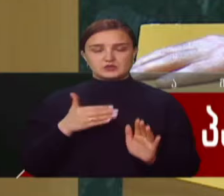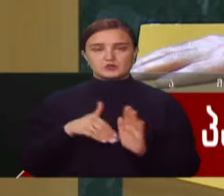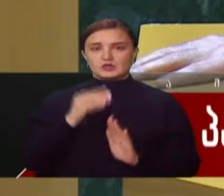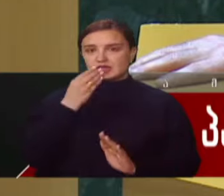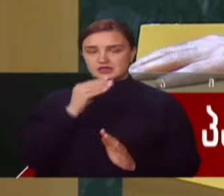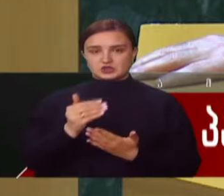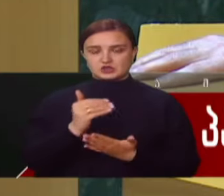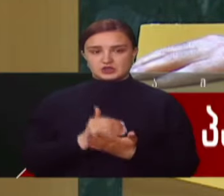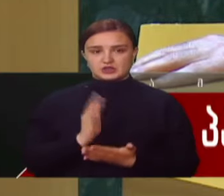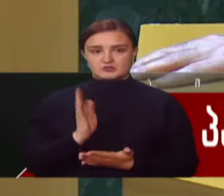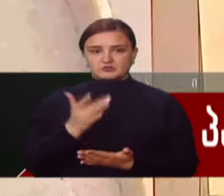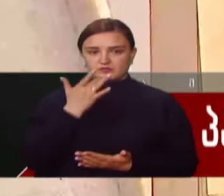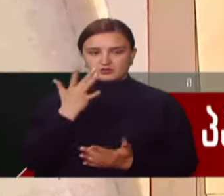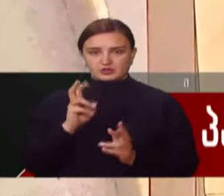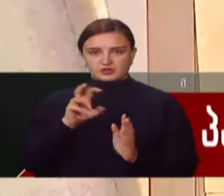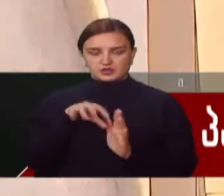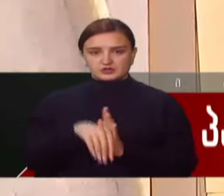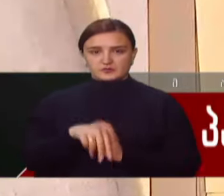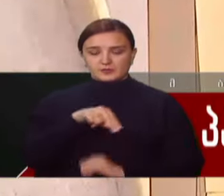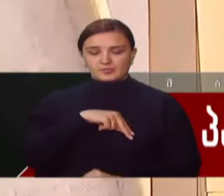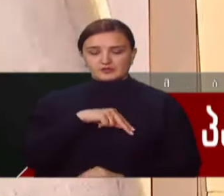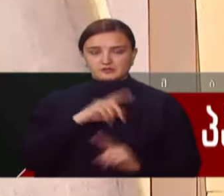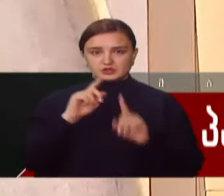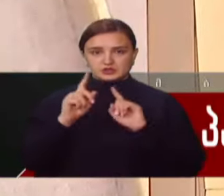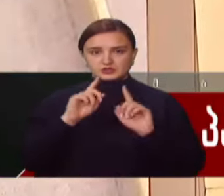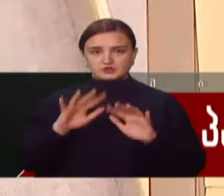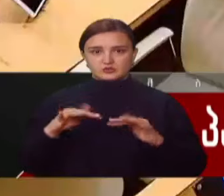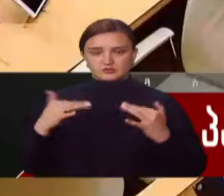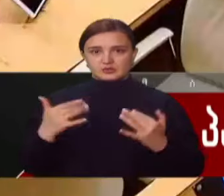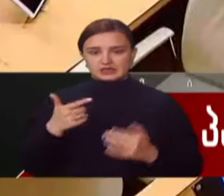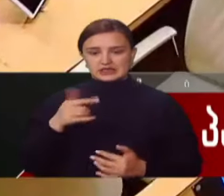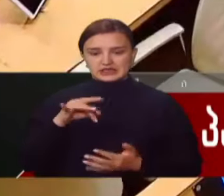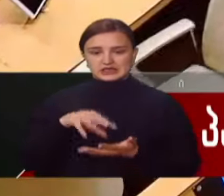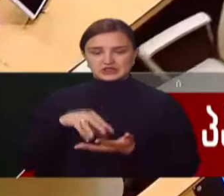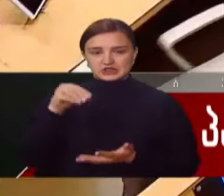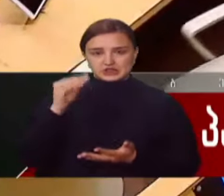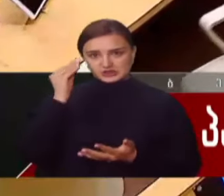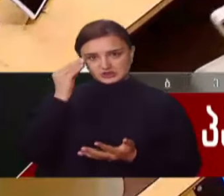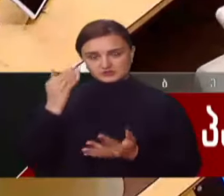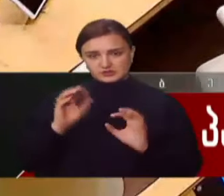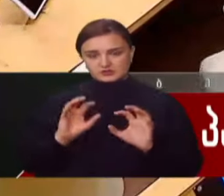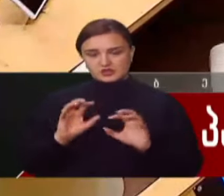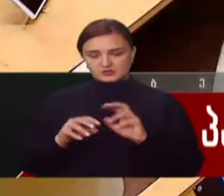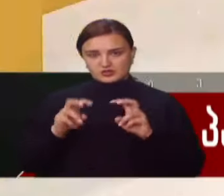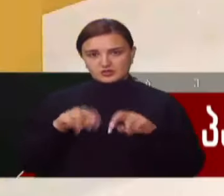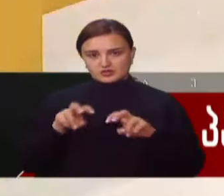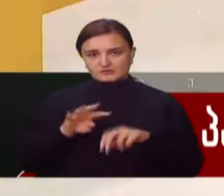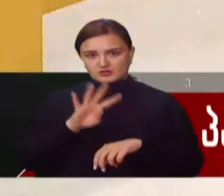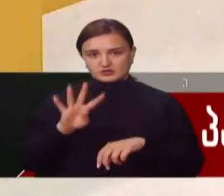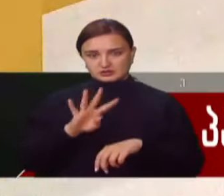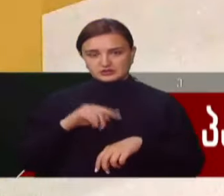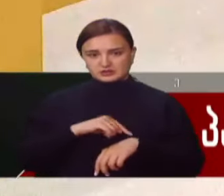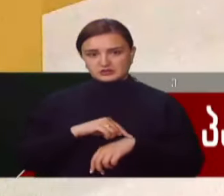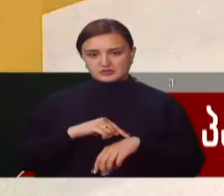dex mă uitați politica și. Parlamentul Sxdomaze, Girchi Sakanom de Blo inițiativis Ganhilva, titkmis 4 saatis